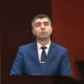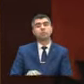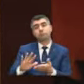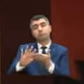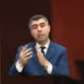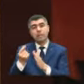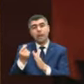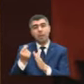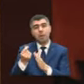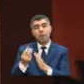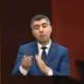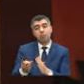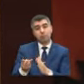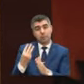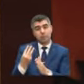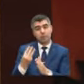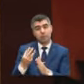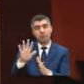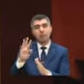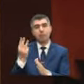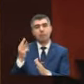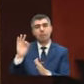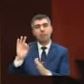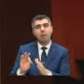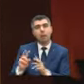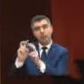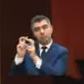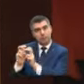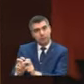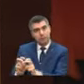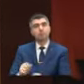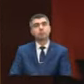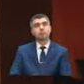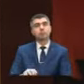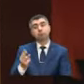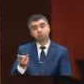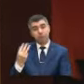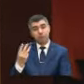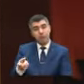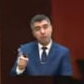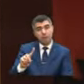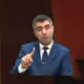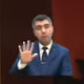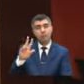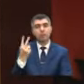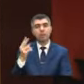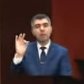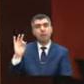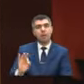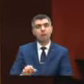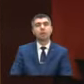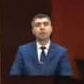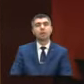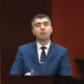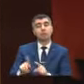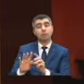ثمنها على 300 درهم 35%، وبالنسبة للمنتجات التي يتراوح ما بين 300 و 1000 درهم 25%، وبالنسبة للمنتجات التي